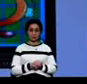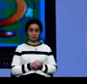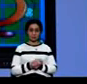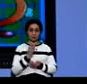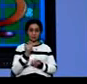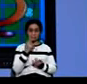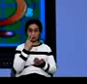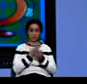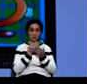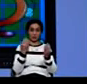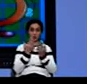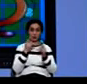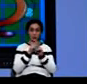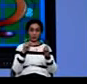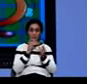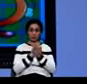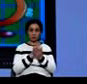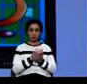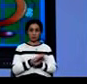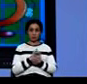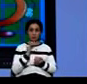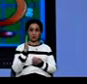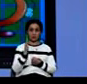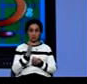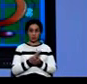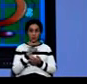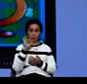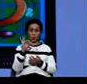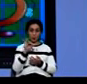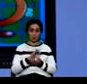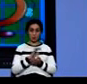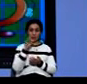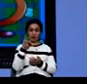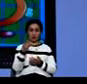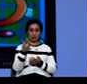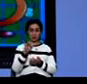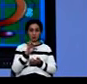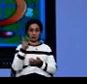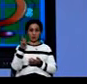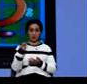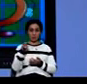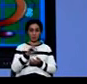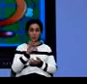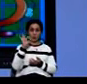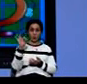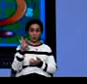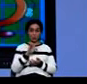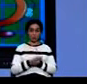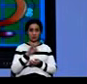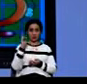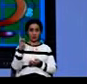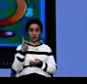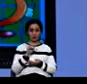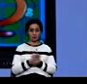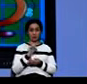Давайте посмотрим, какие у нас есть буквы. В, О, Р, М, О,